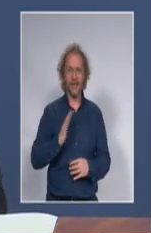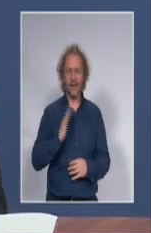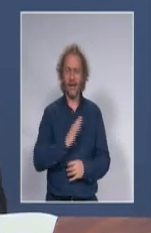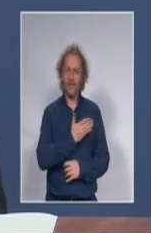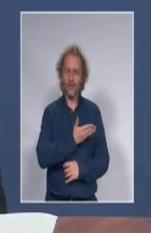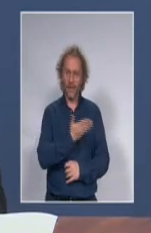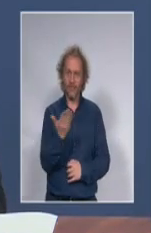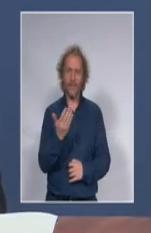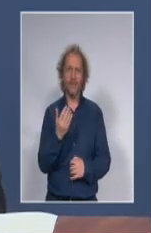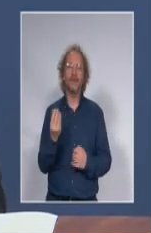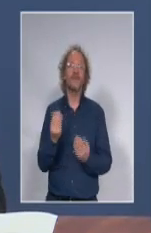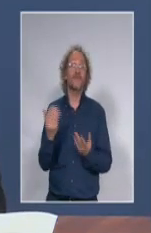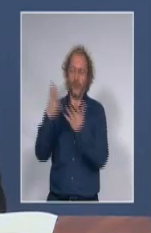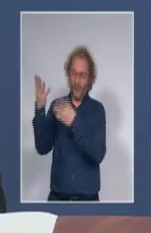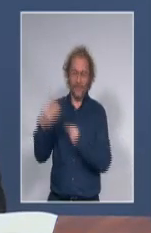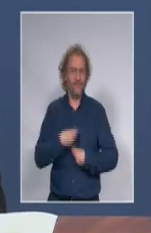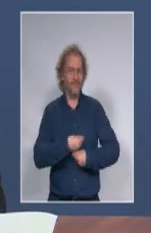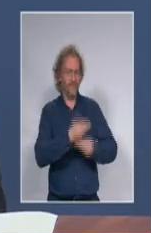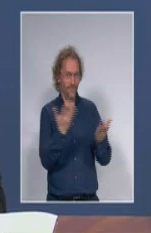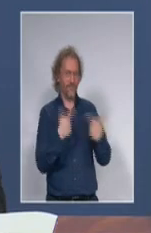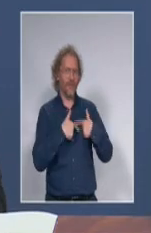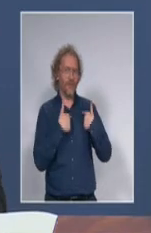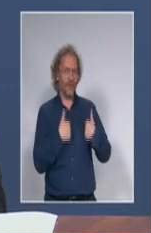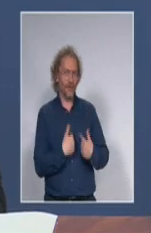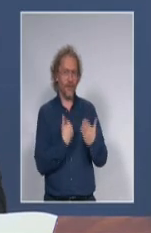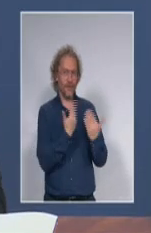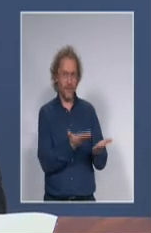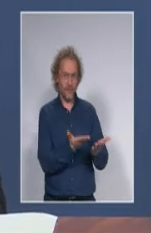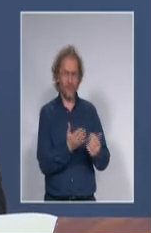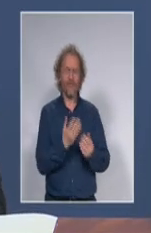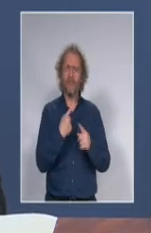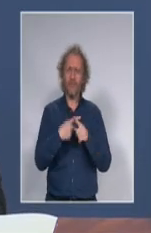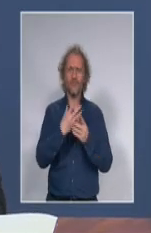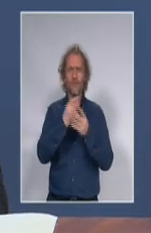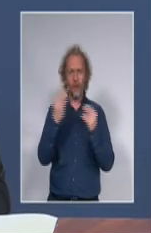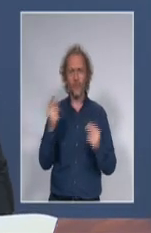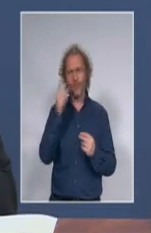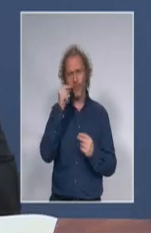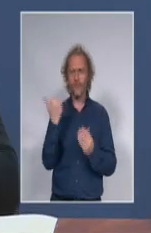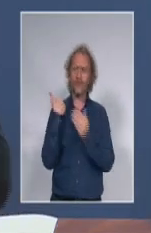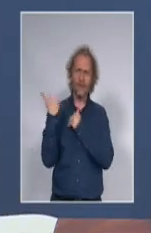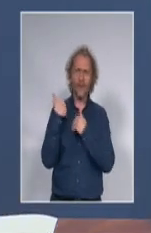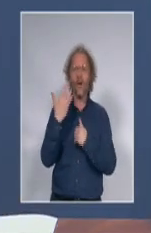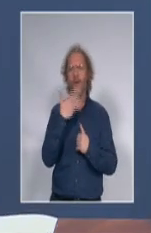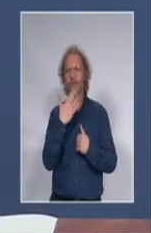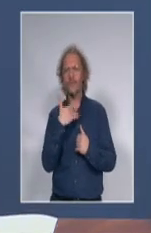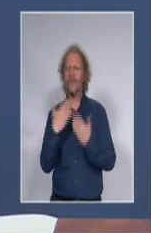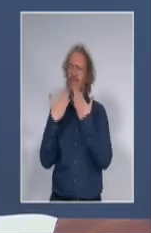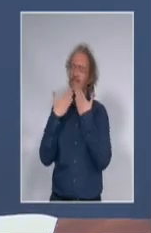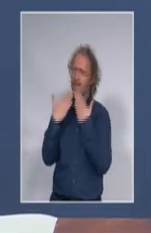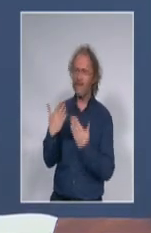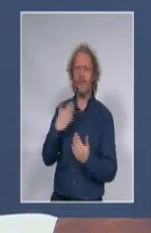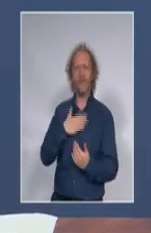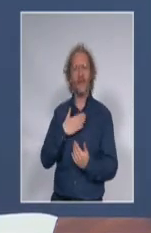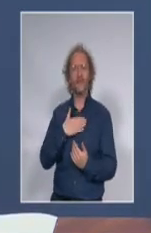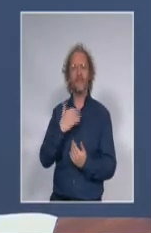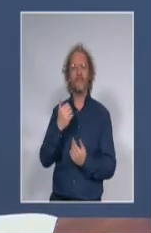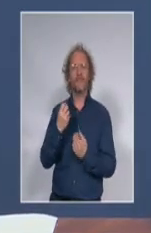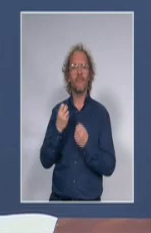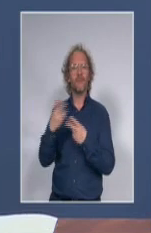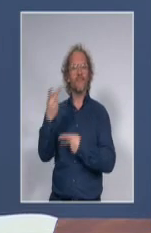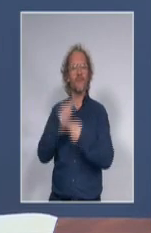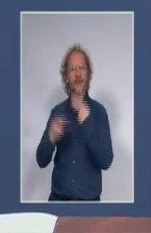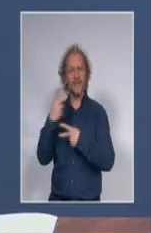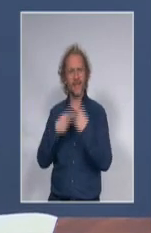Još jednom hvala svim drugim, mnogi ljudi se javljaju. Hoću se zahvalim i našim privrednicima. Dakle, obezbedili